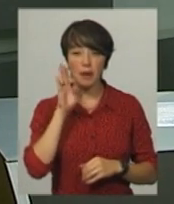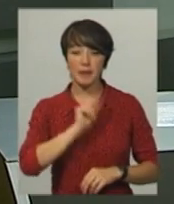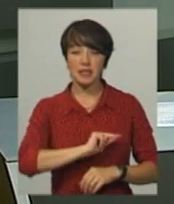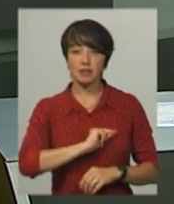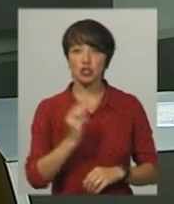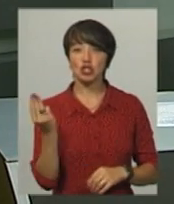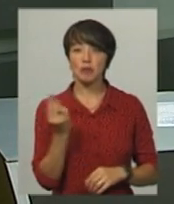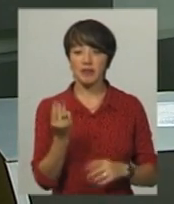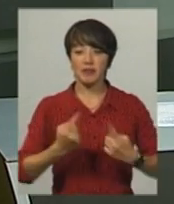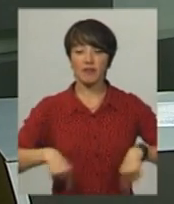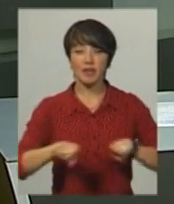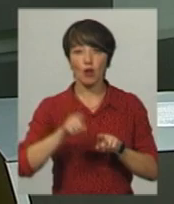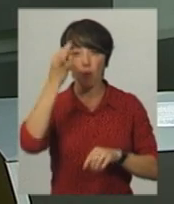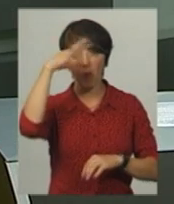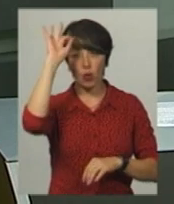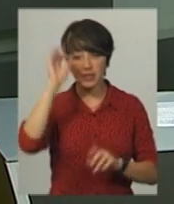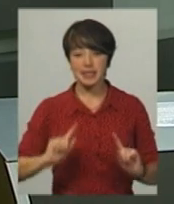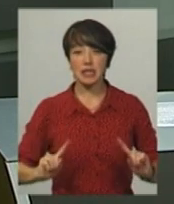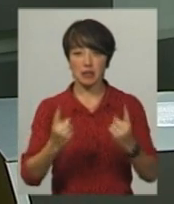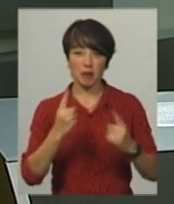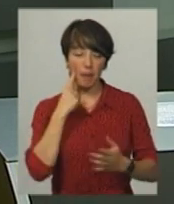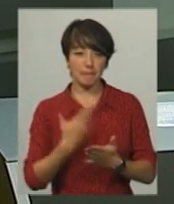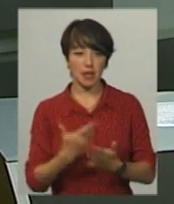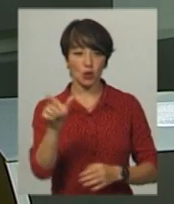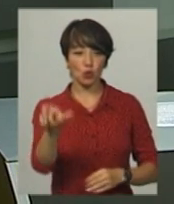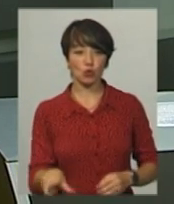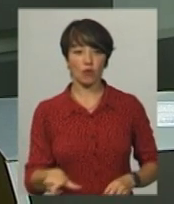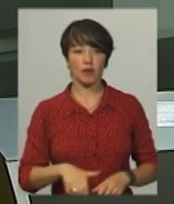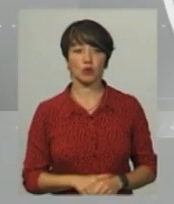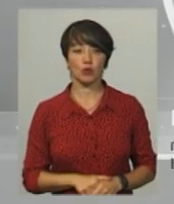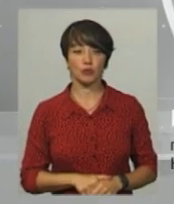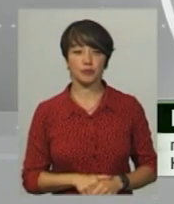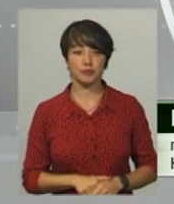працівники Шепетівського відділу поліції затримали підозрюваного.